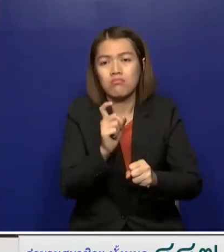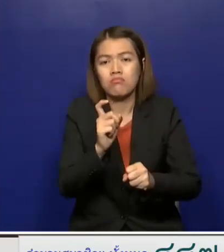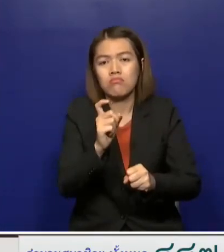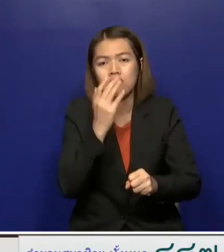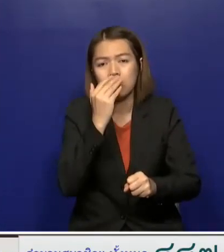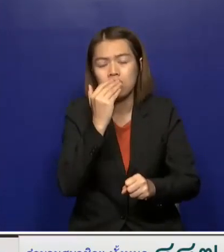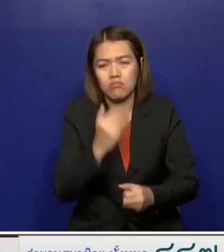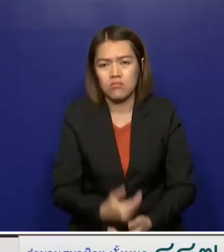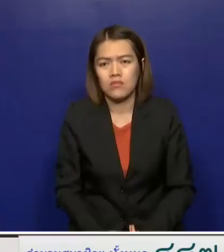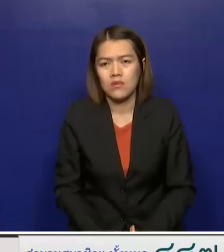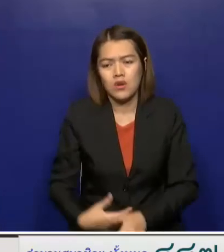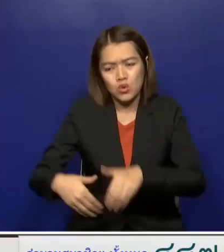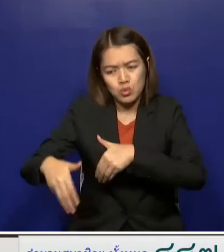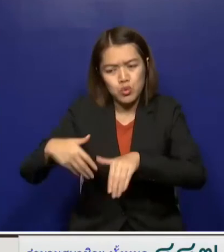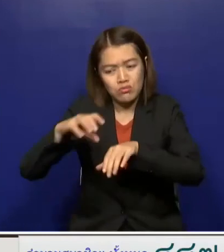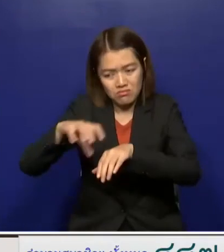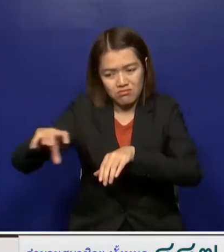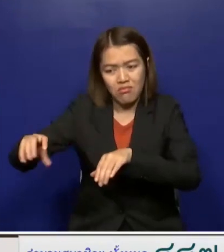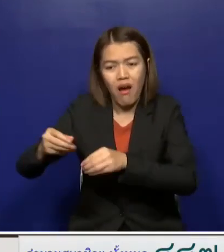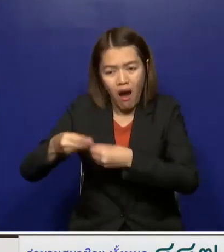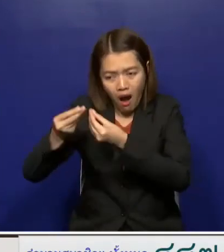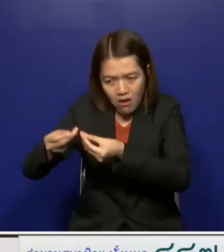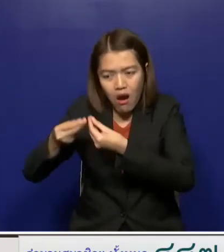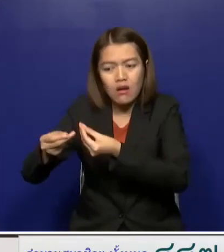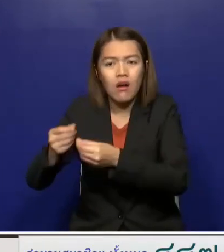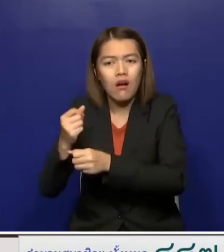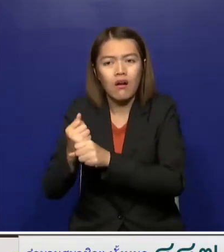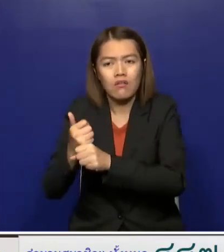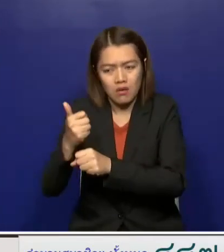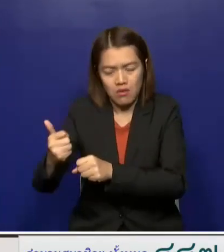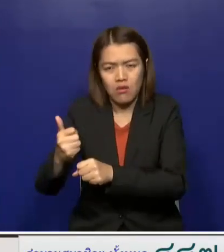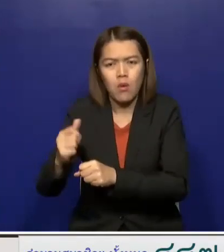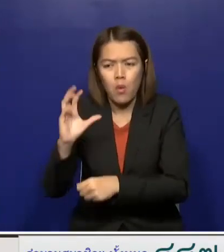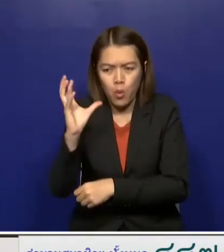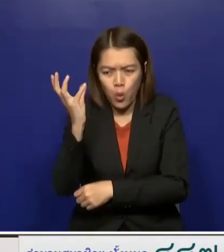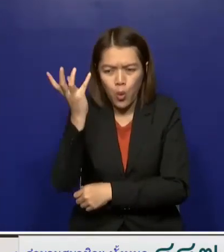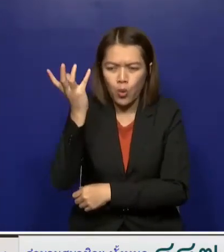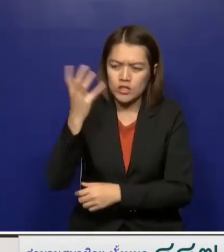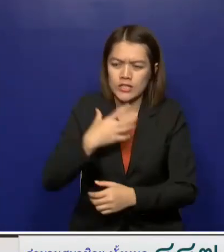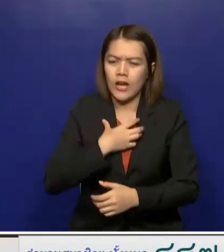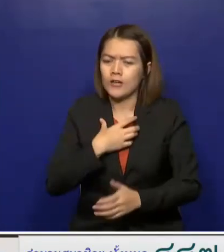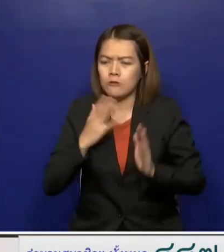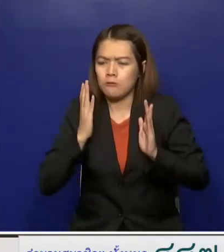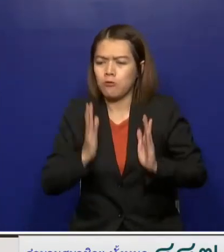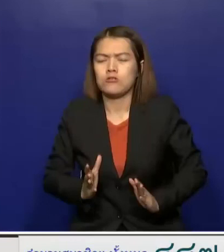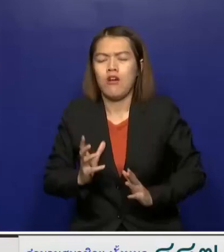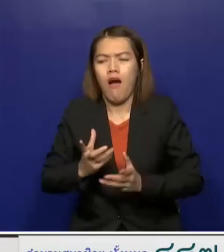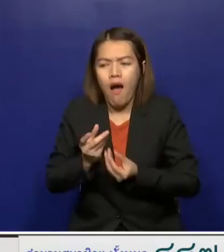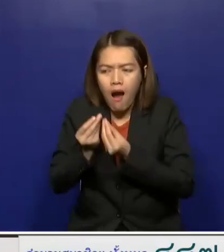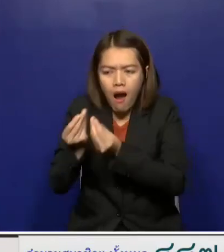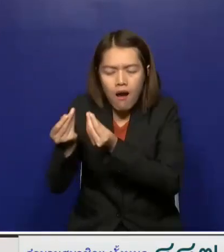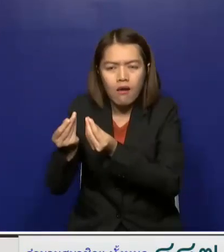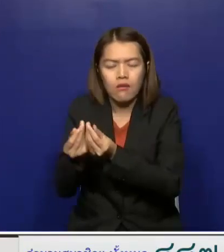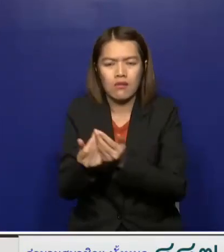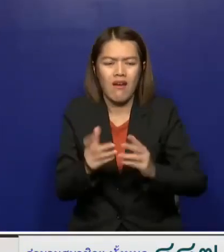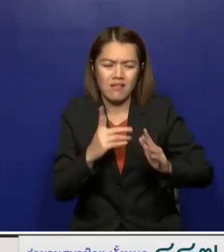เราให้ทุกอย่างกชุชนปกติเราให้ทุกอย่างกับคนทั่วโลกที่มีควเป็นมนุย์เท่ากันแต่เราไม่เคยให้